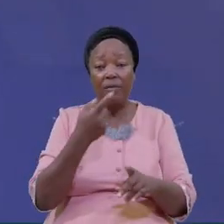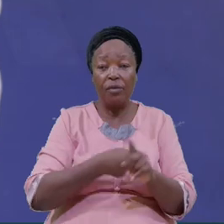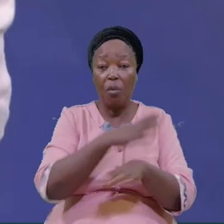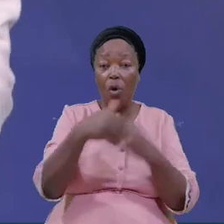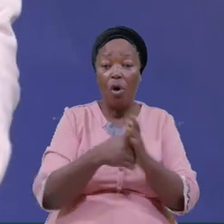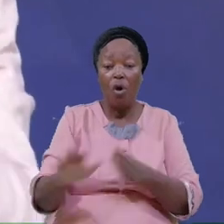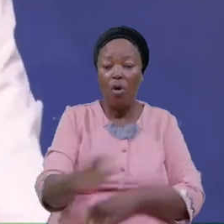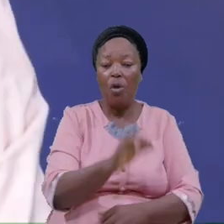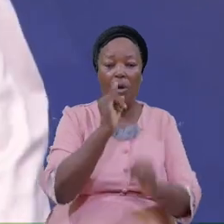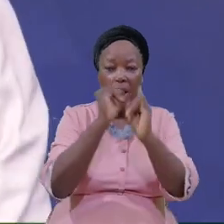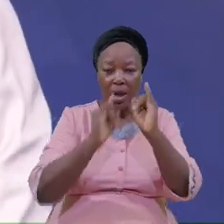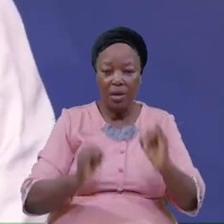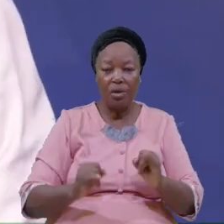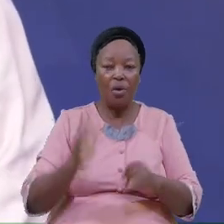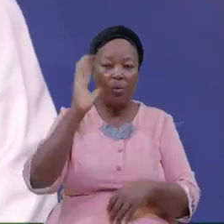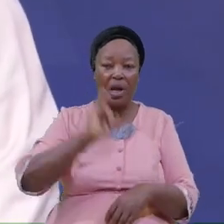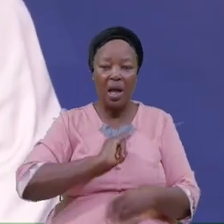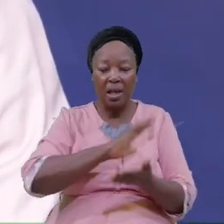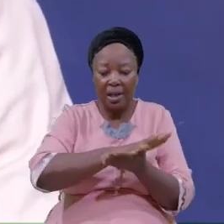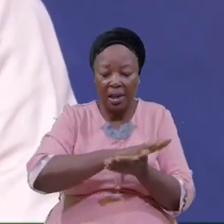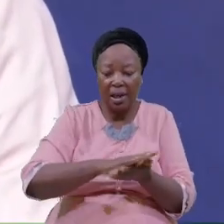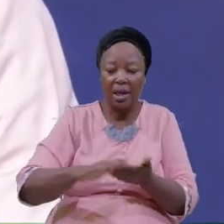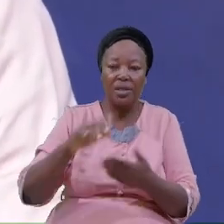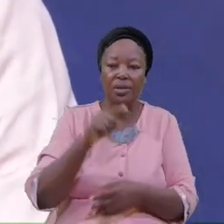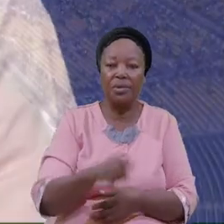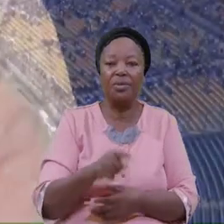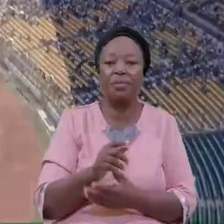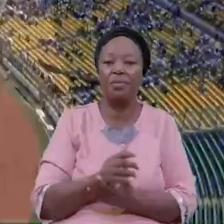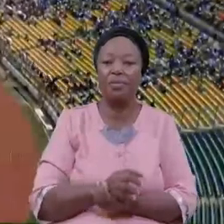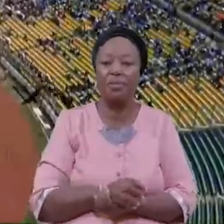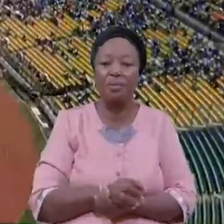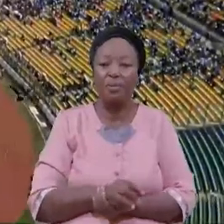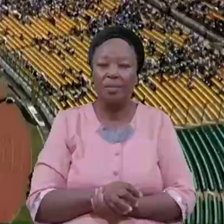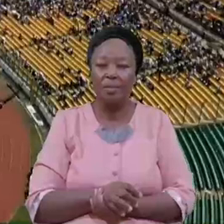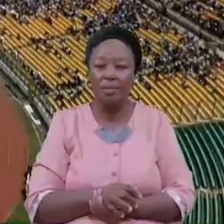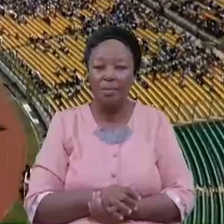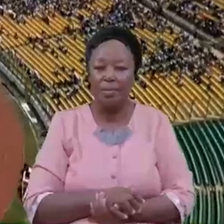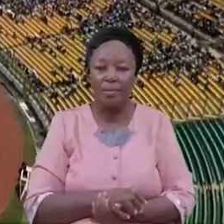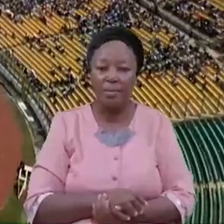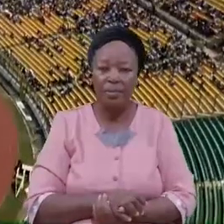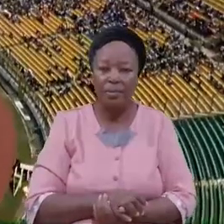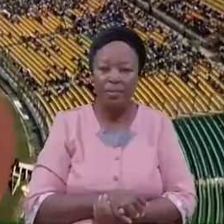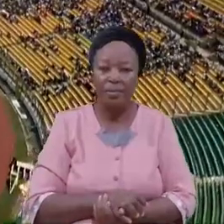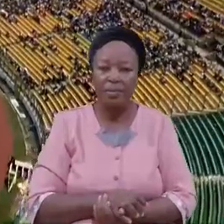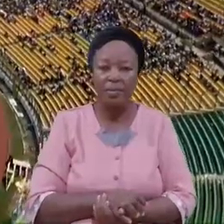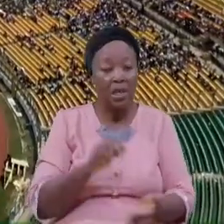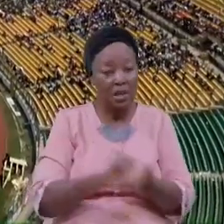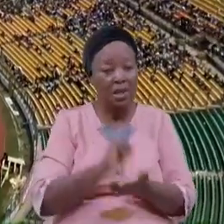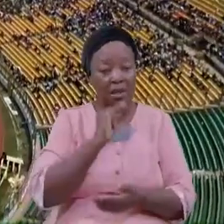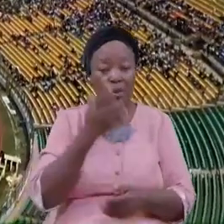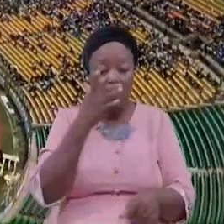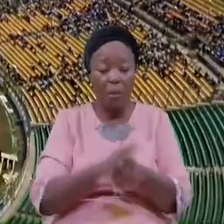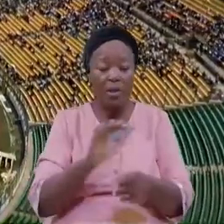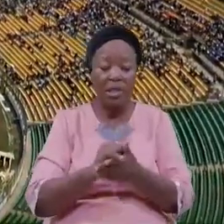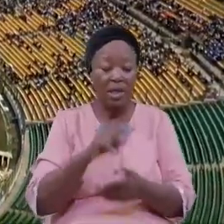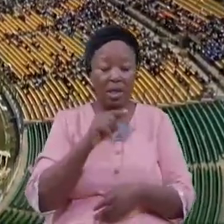I cleanse you. Je vous purifierai de toutes vos souillures et de toutes vos idoles. Ézéchiel 36, à partir du verset 25. That's the promise he has given us. Voici la promesse qu'il